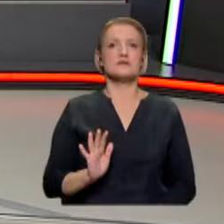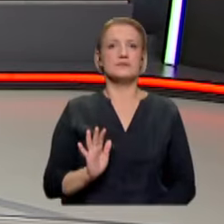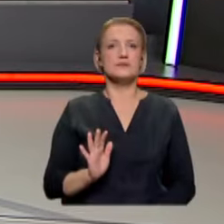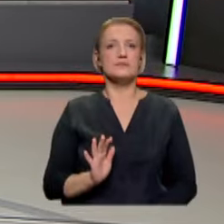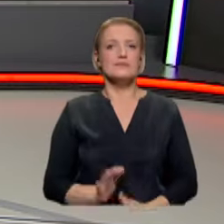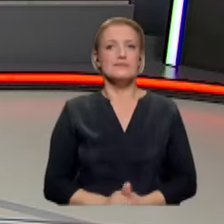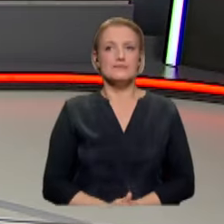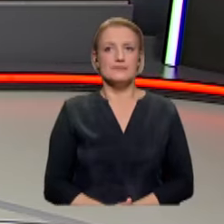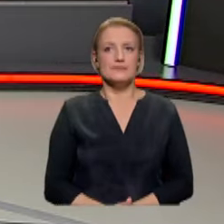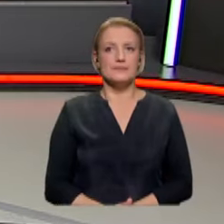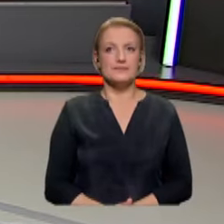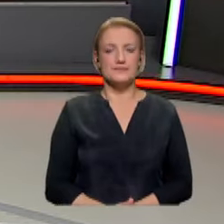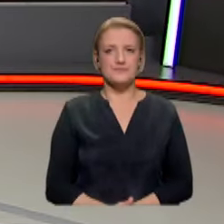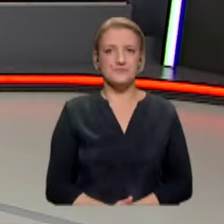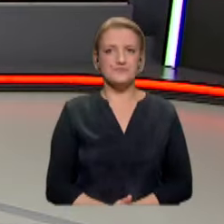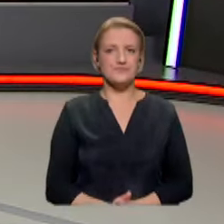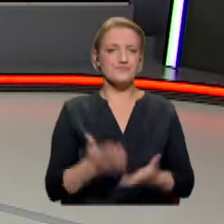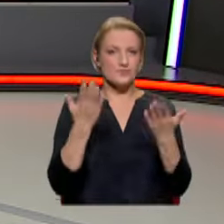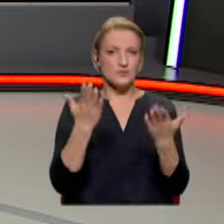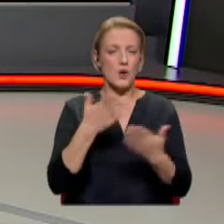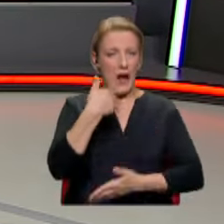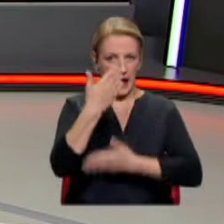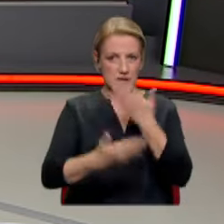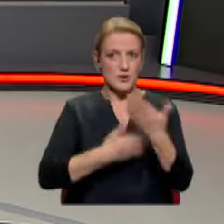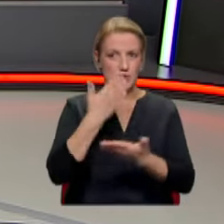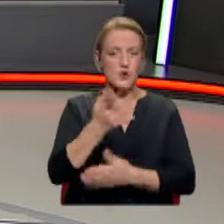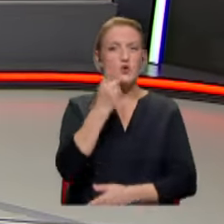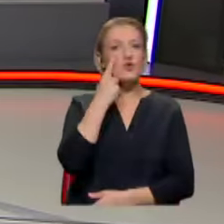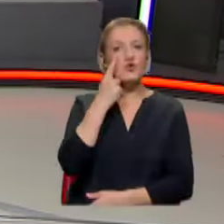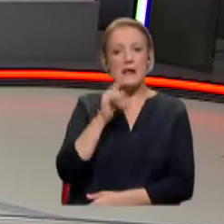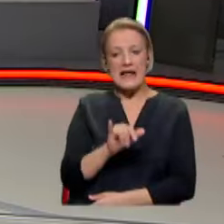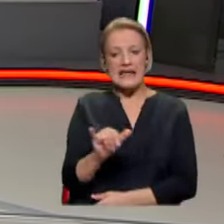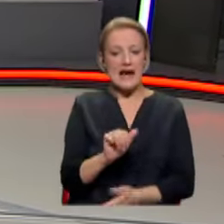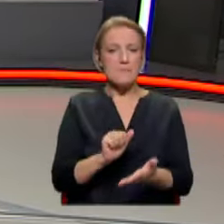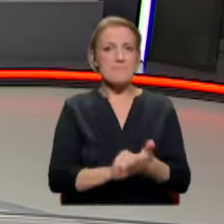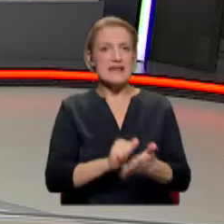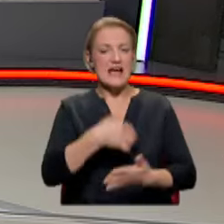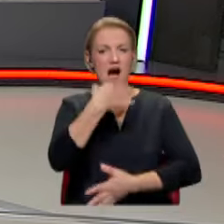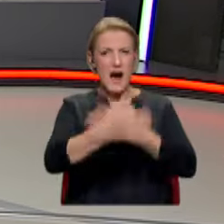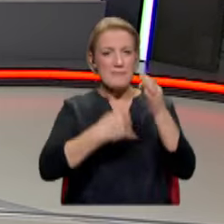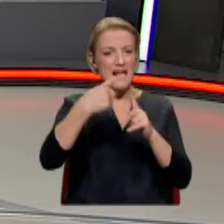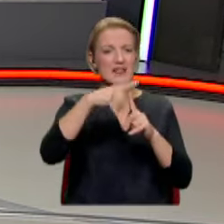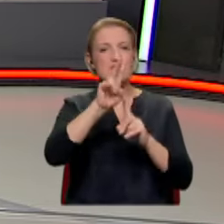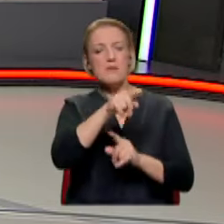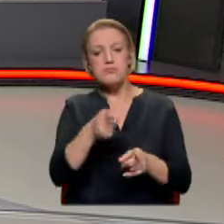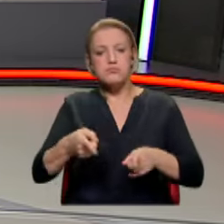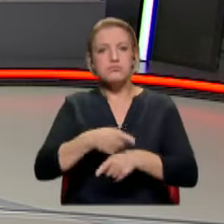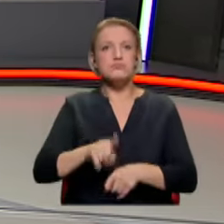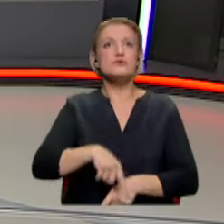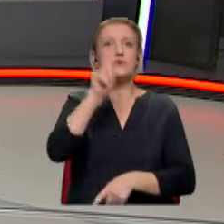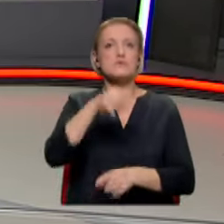getirmez e o dile getiriyor Hükümete yakın medyada haber kanalları da bütün